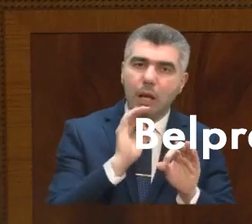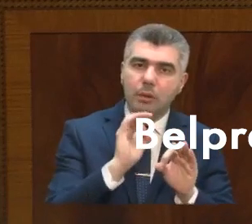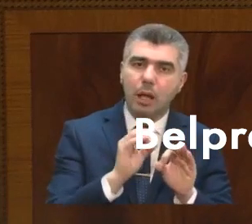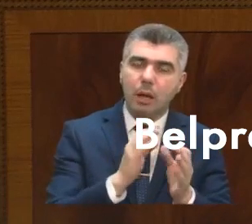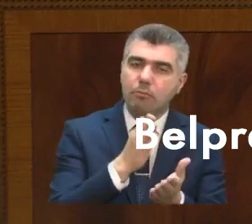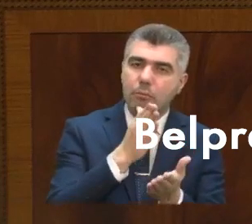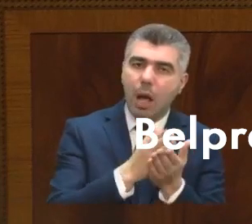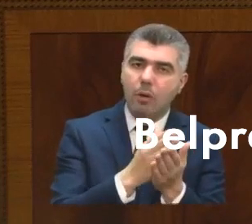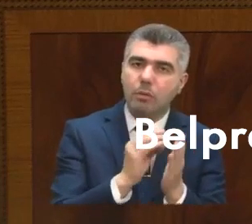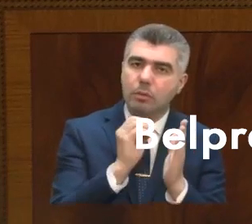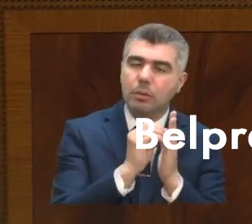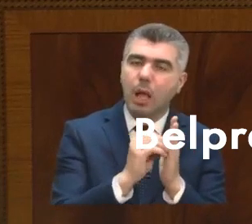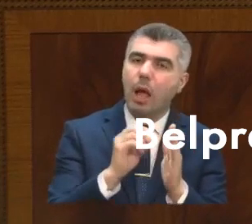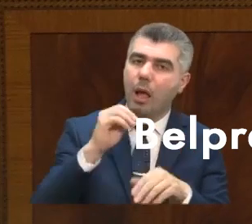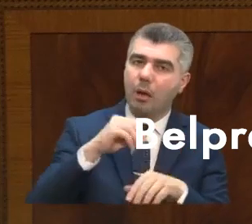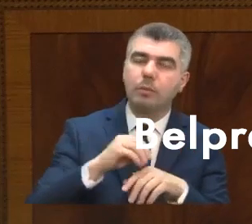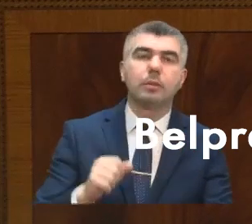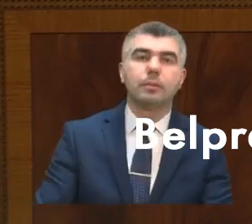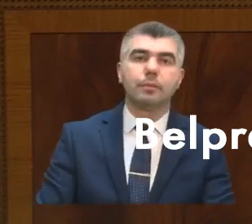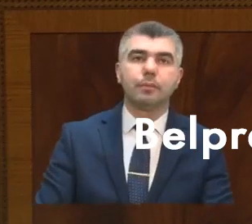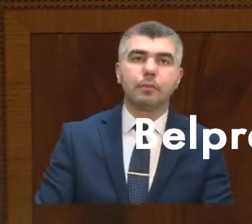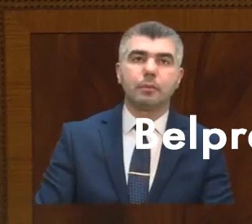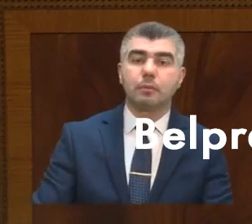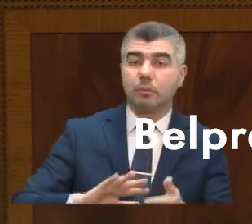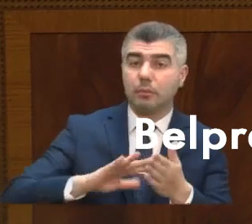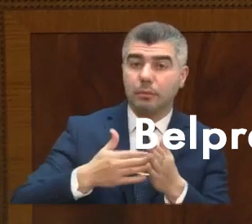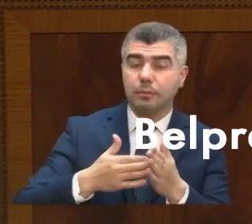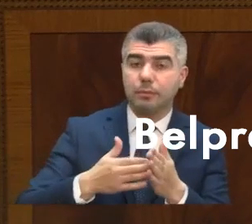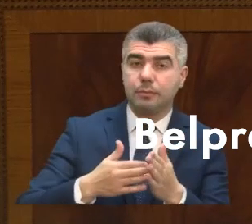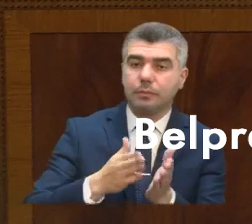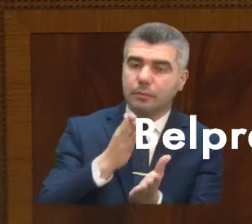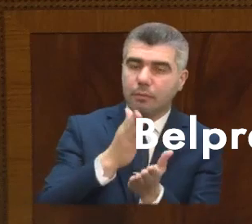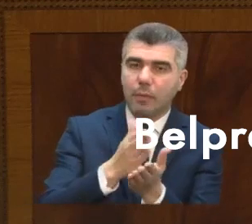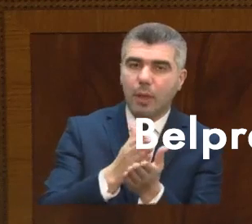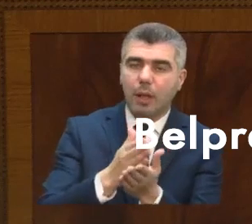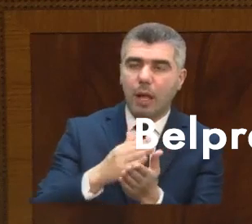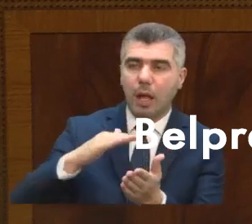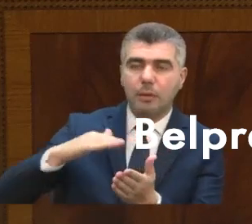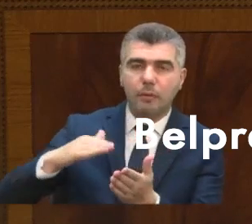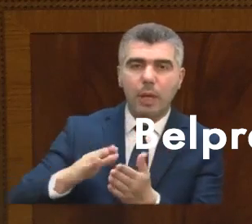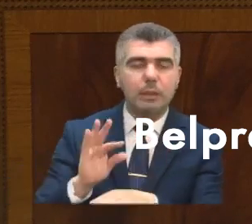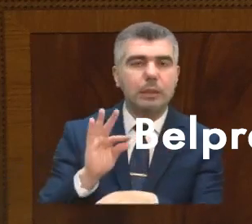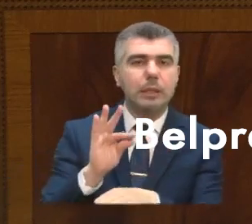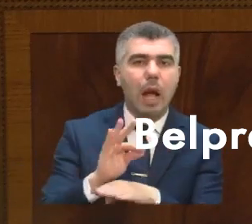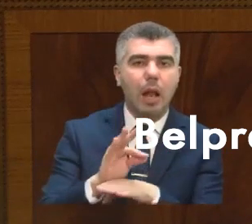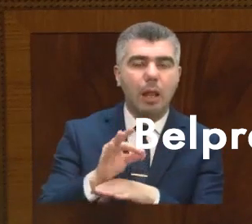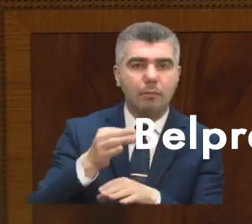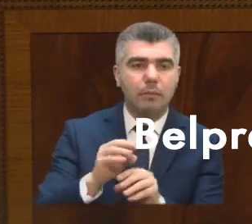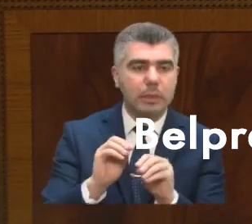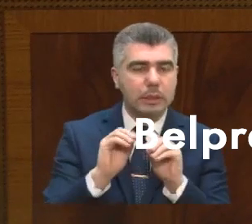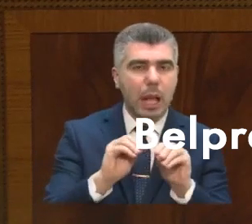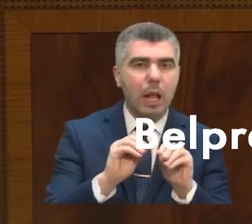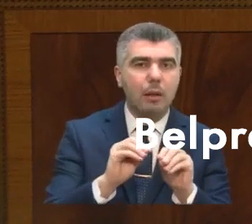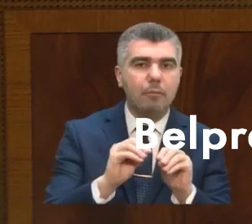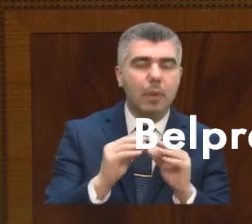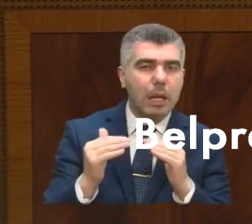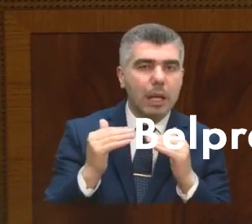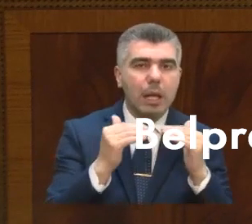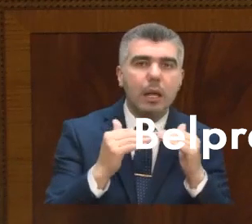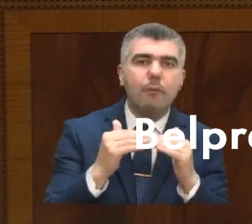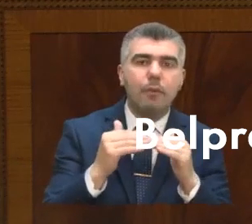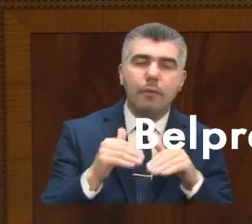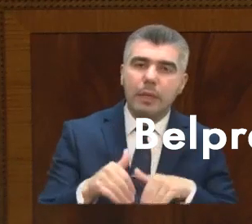جد محددة كذلك، كل ذلك من أجل ضمان حق التلميذ في التعلم بشكل منتظم